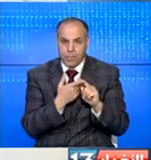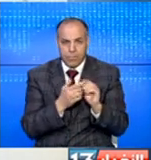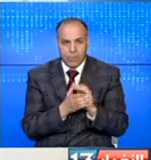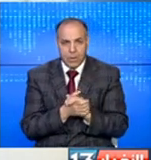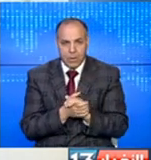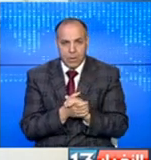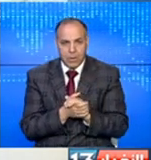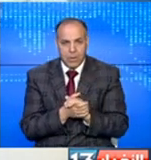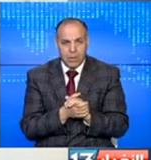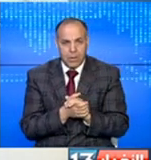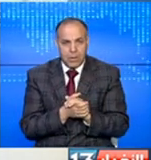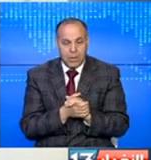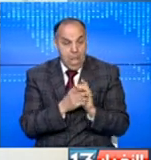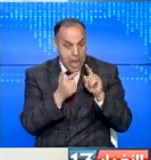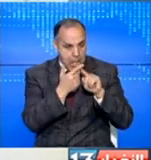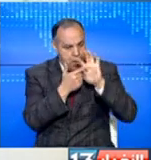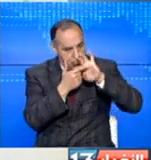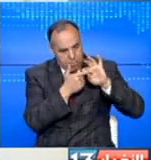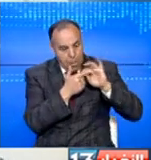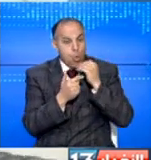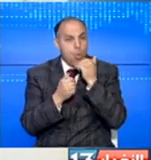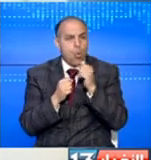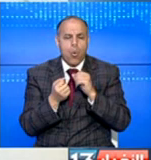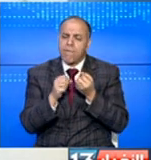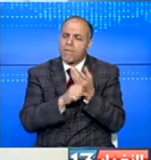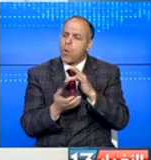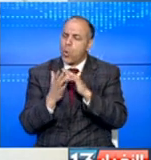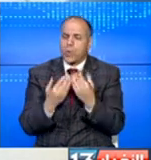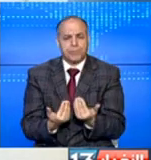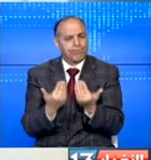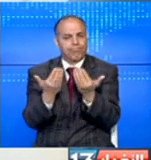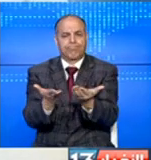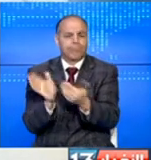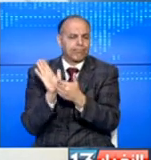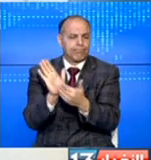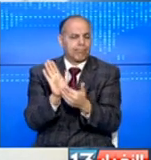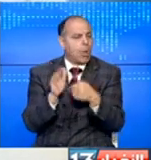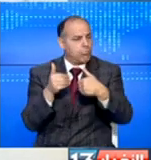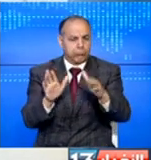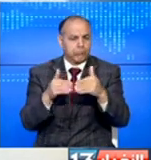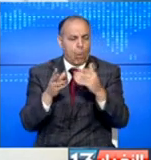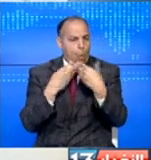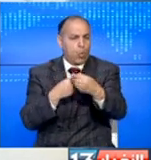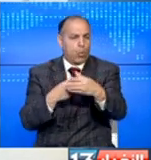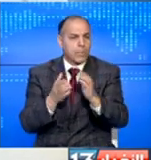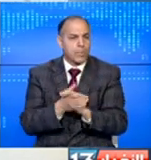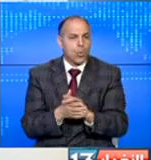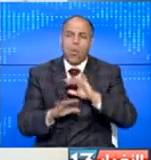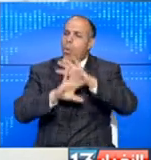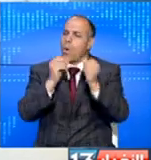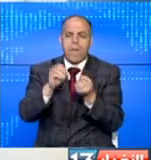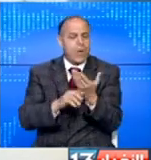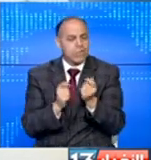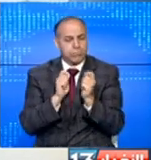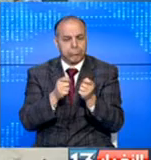الكاركتير سيكوريتي، باستثناء المعلومات هذه توت لي زانفورماسيون سون على ديسبوزيسيون، معناتها كل المعلومات